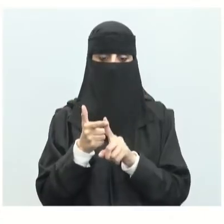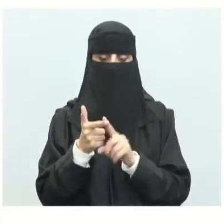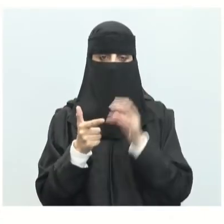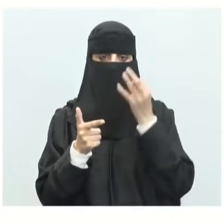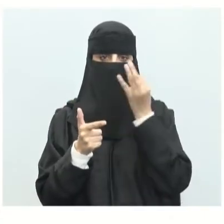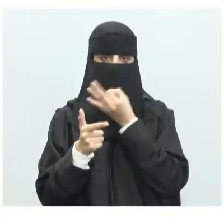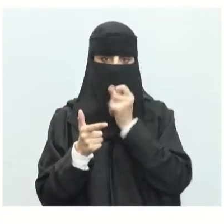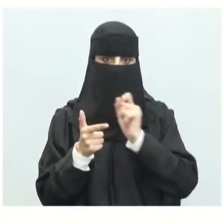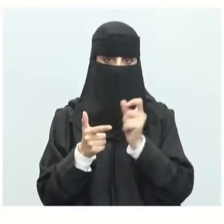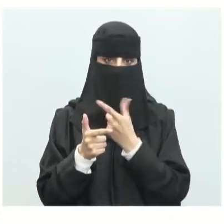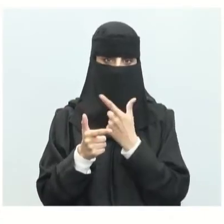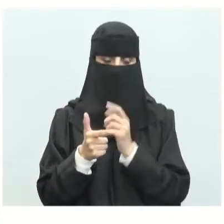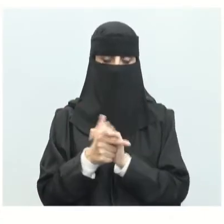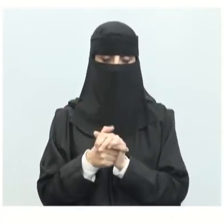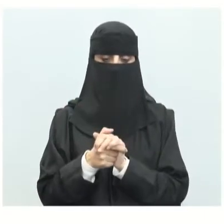الطلاقه